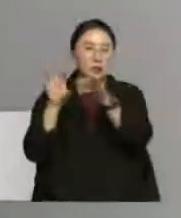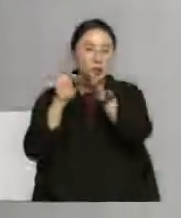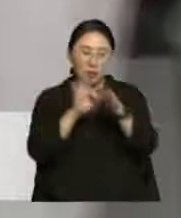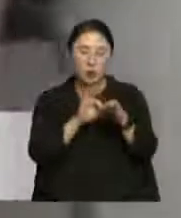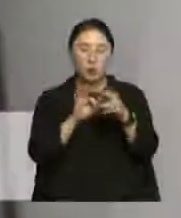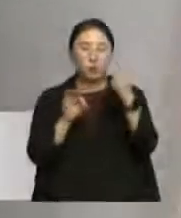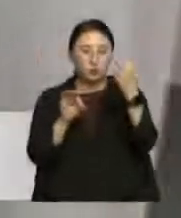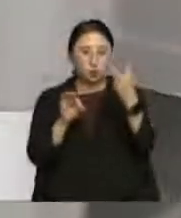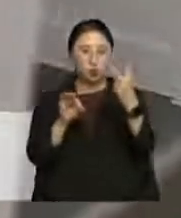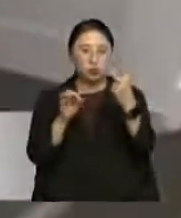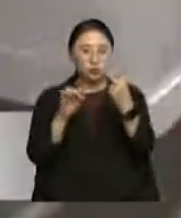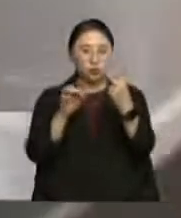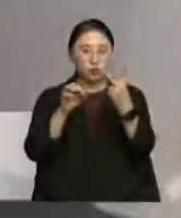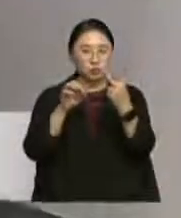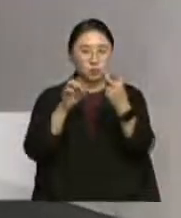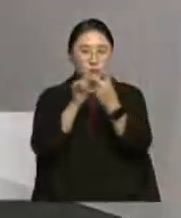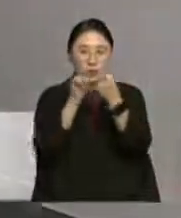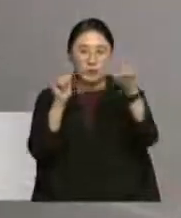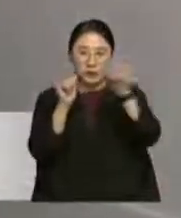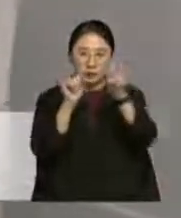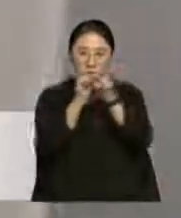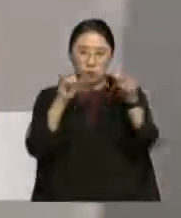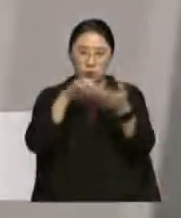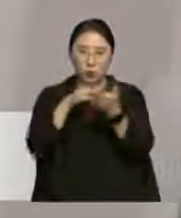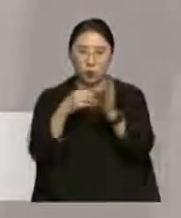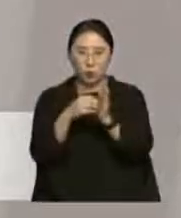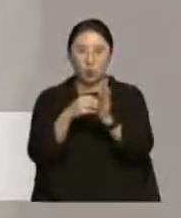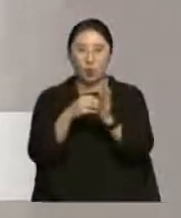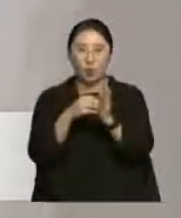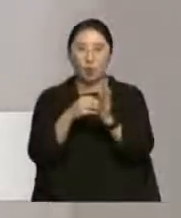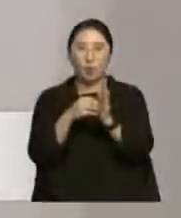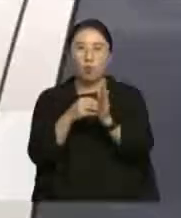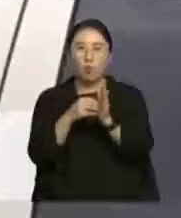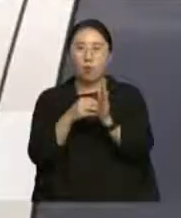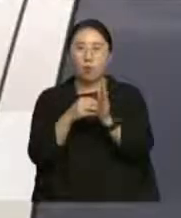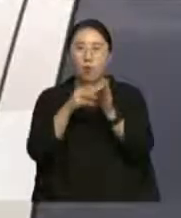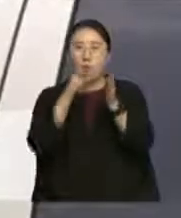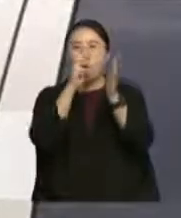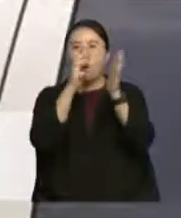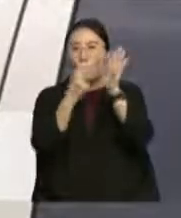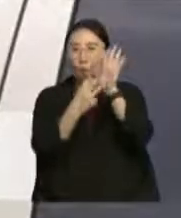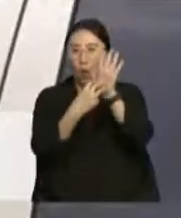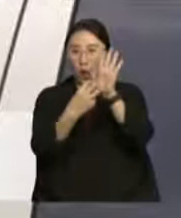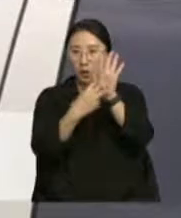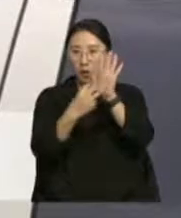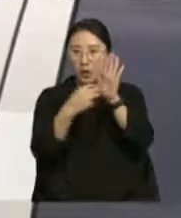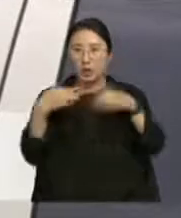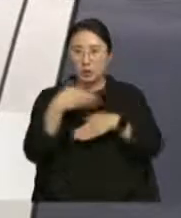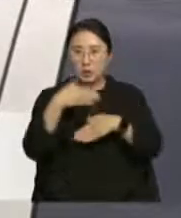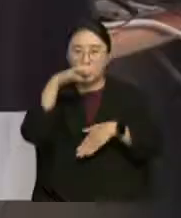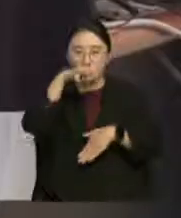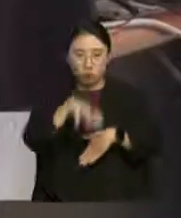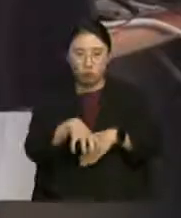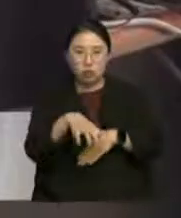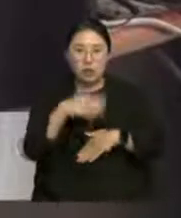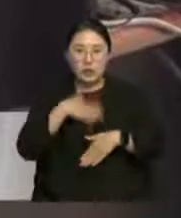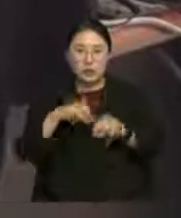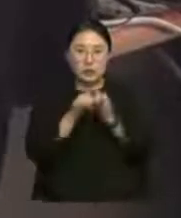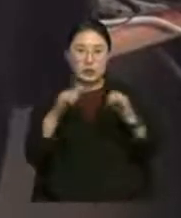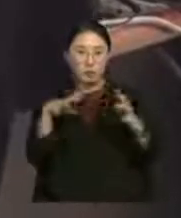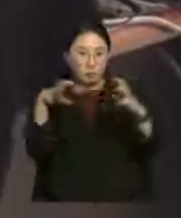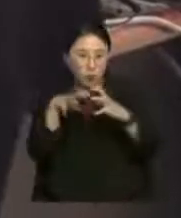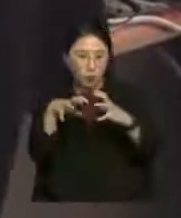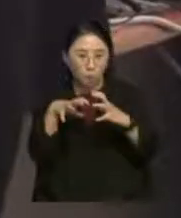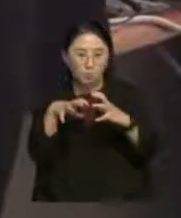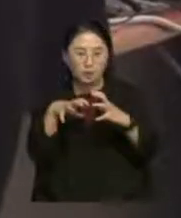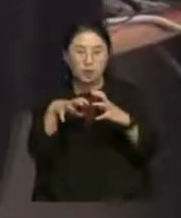증가세를 보였습니다 관악구 사우나 와 강남구 오피스텔에서 각각 한 명씩 관악구 지인 모임에서 4명이